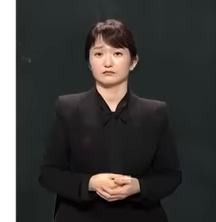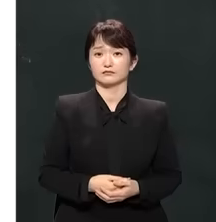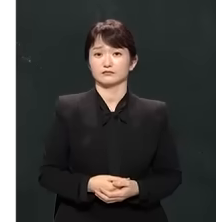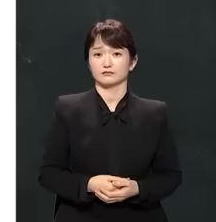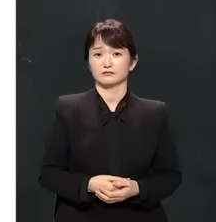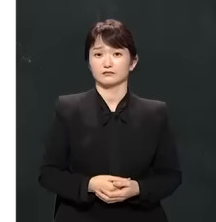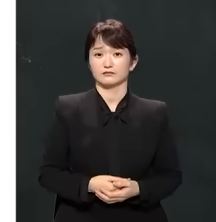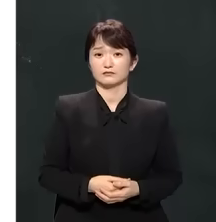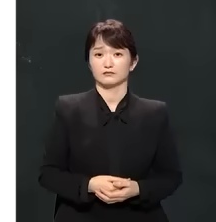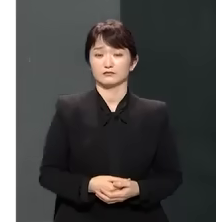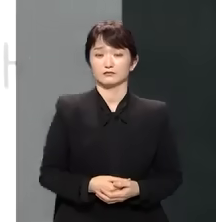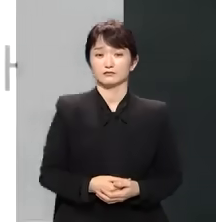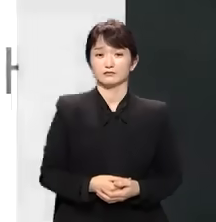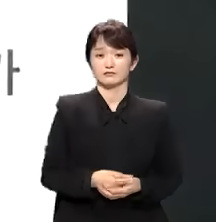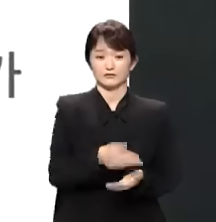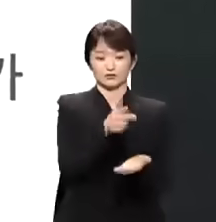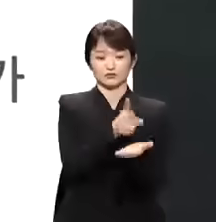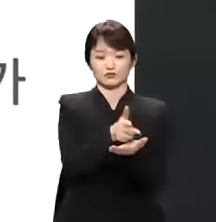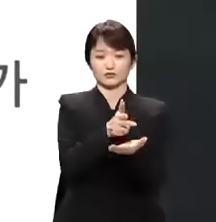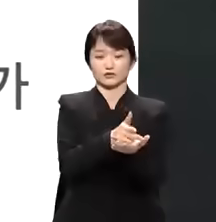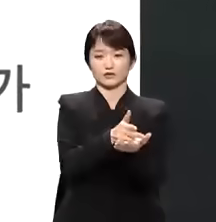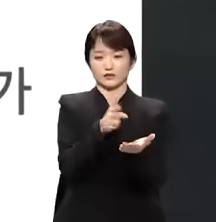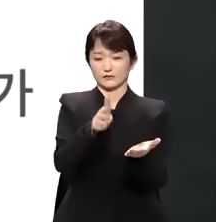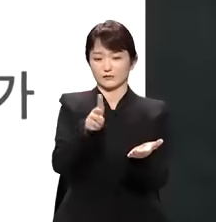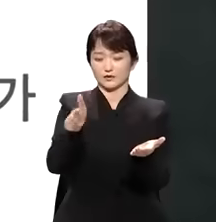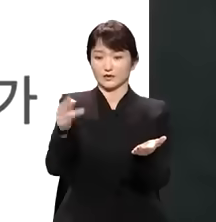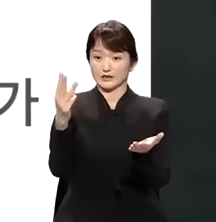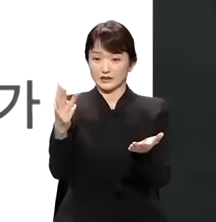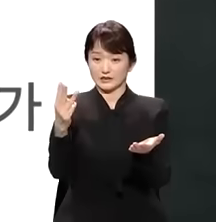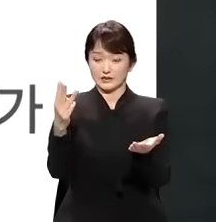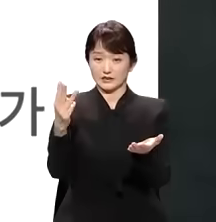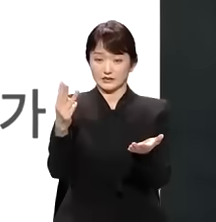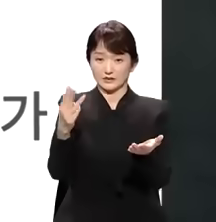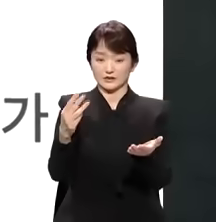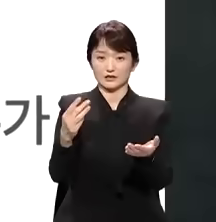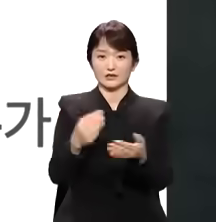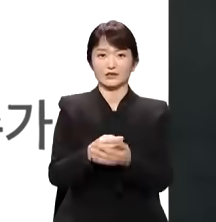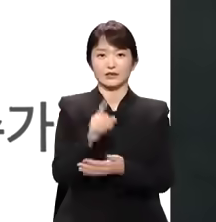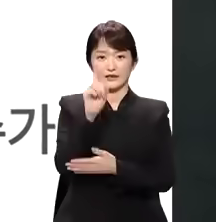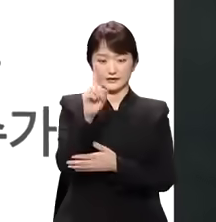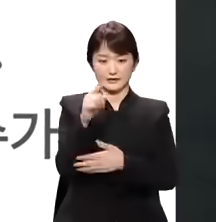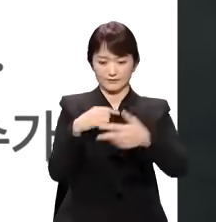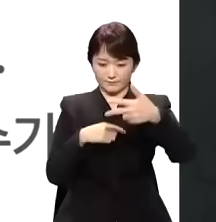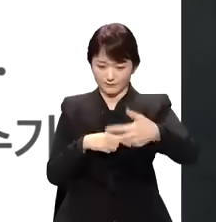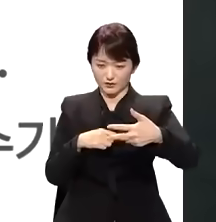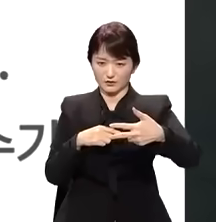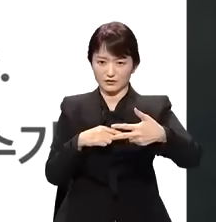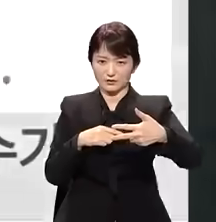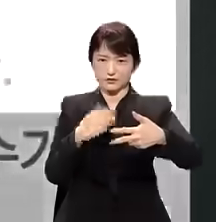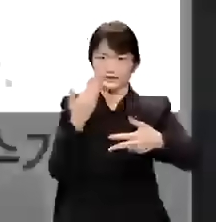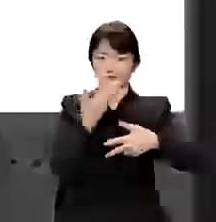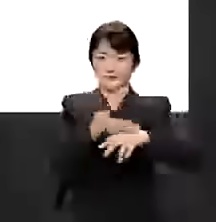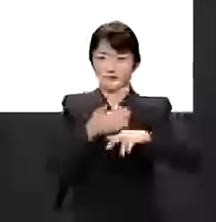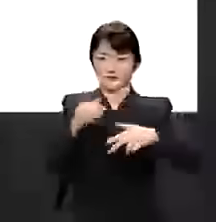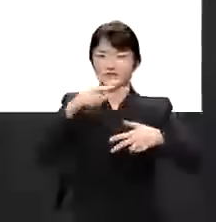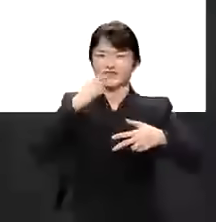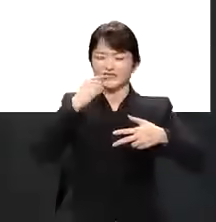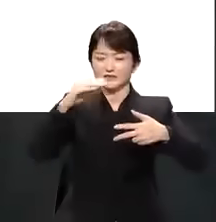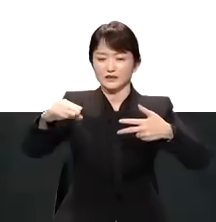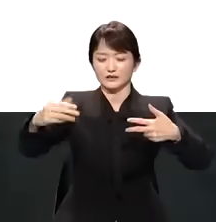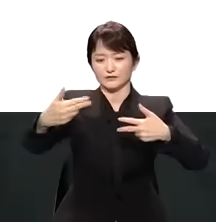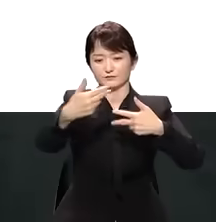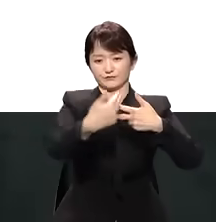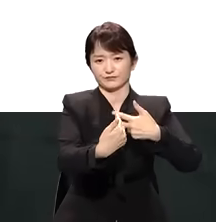저렇게 세개를 물고 있으니까 괘씸하게 여긴 또 다른 어떤 주민이 흰 차량으로 저차를 잠깐 막아 뒀던 것으로 보입니다